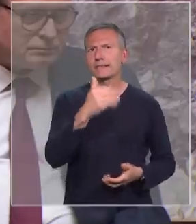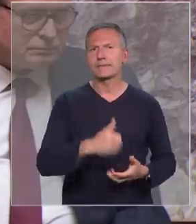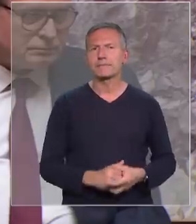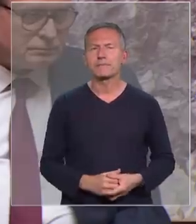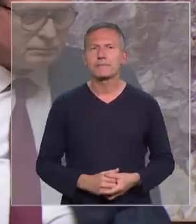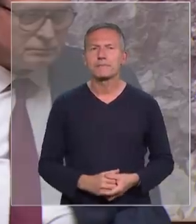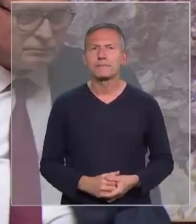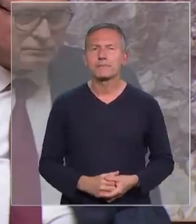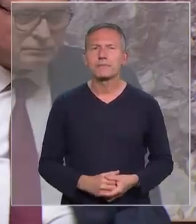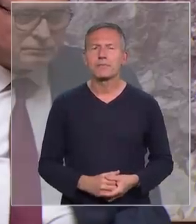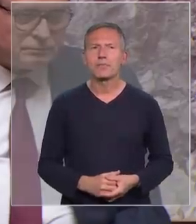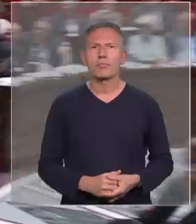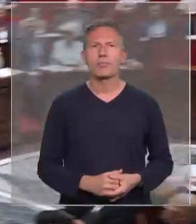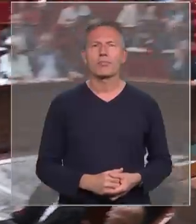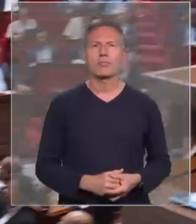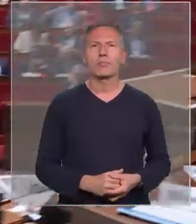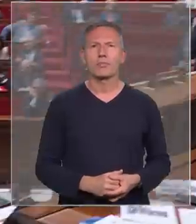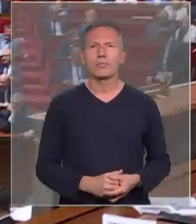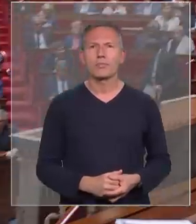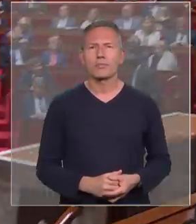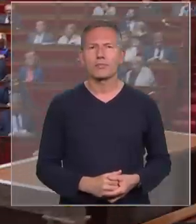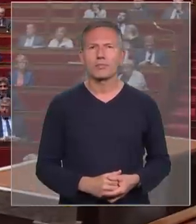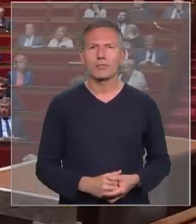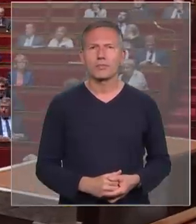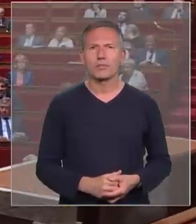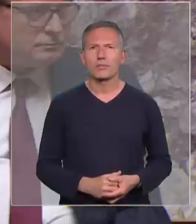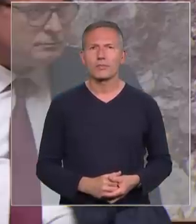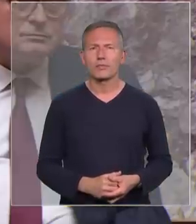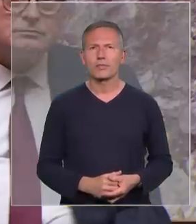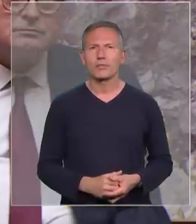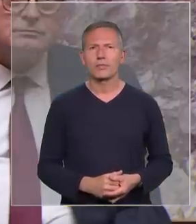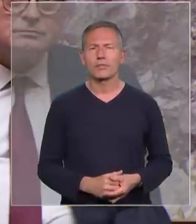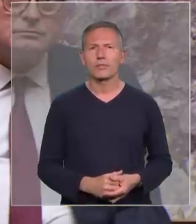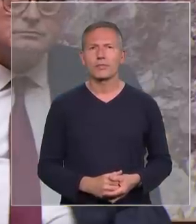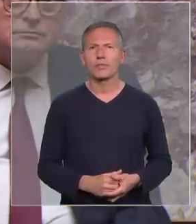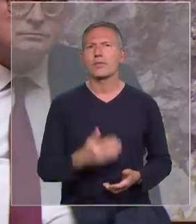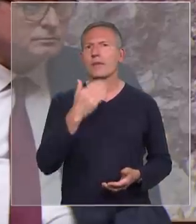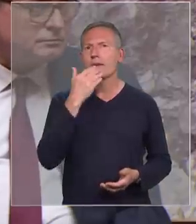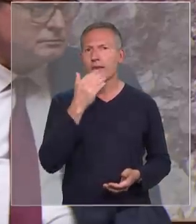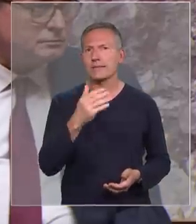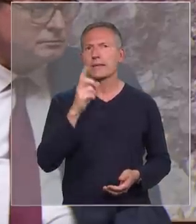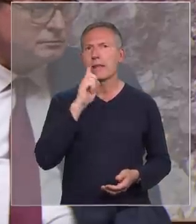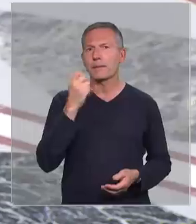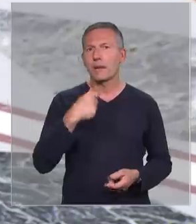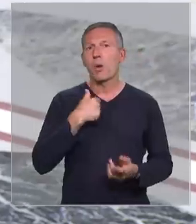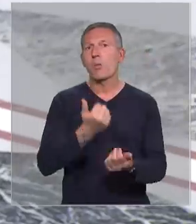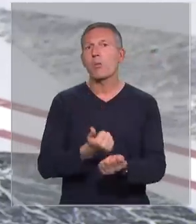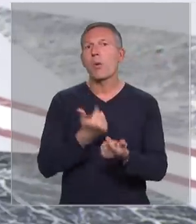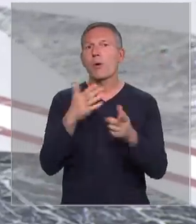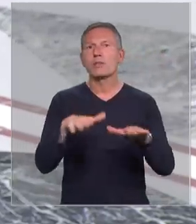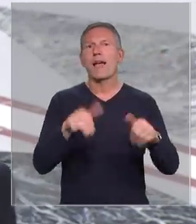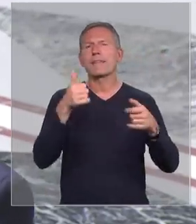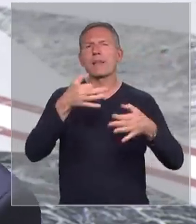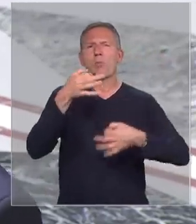le Ministre. Merci Madame la Présidente. Je propose, Madame la députée, qu'on évite les